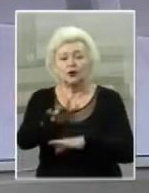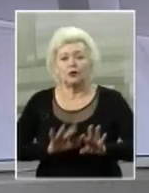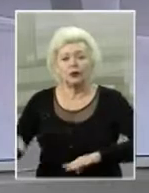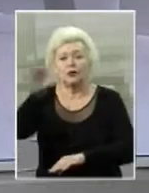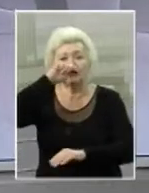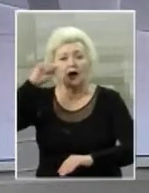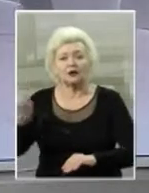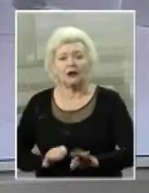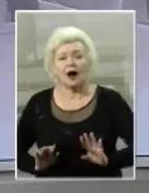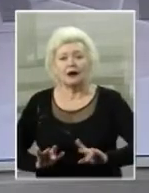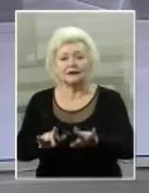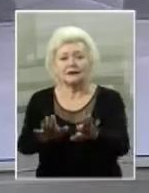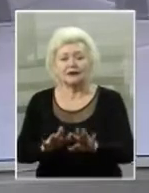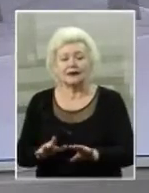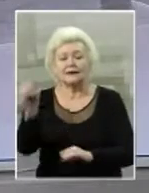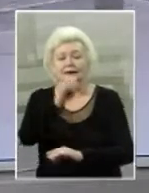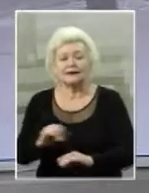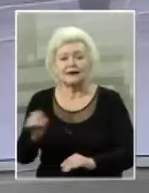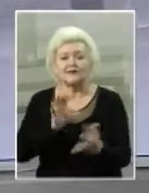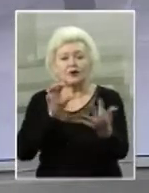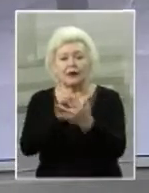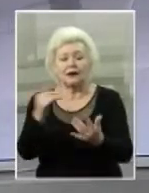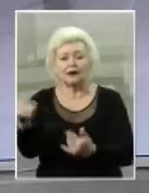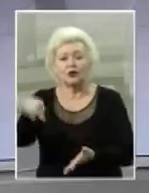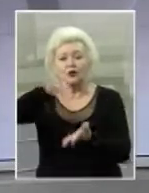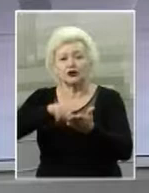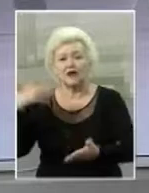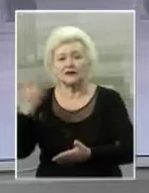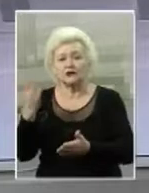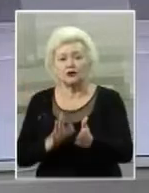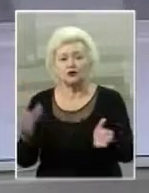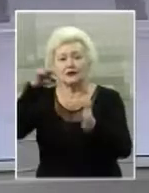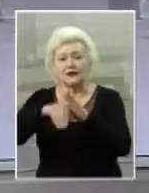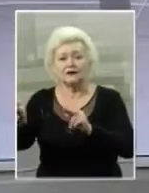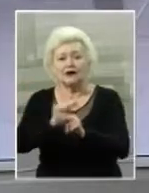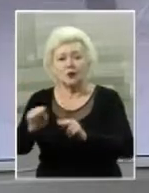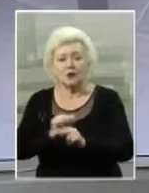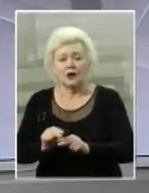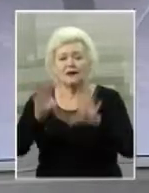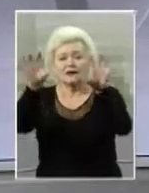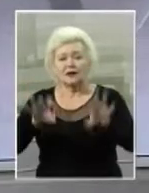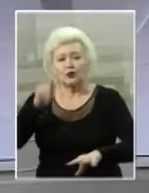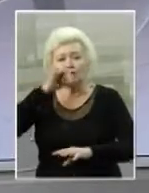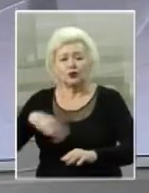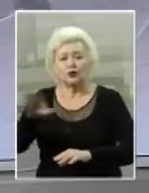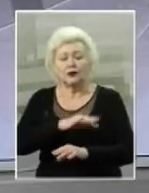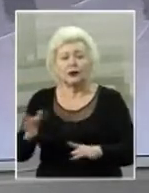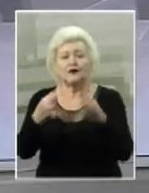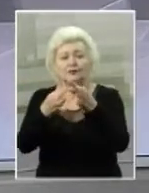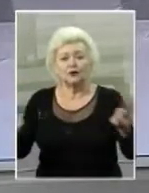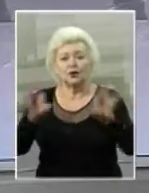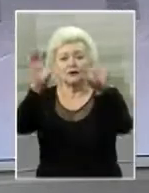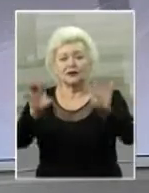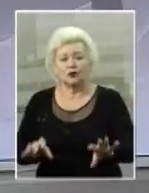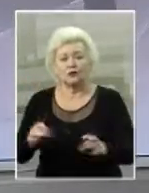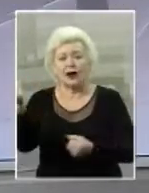Сьогодні у Херсоні проходить всеукраїнська акція «Євробляха». Її учасники виступають за внесення поправок до законів України про розмитнення автомобілів